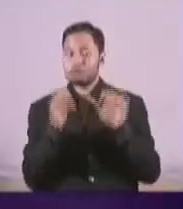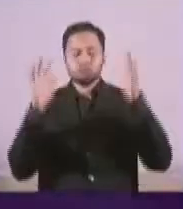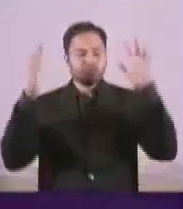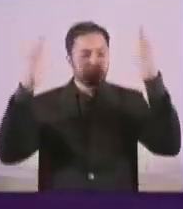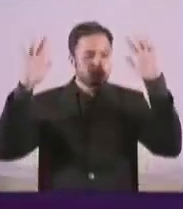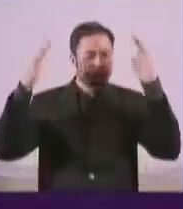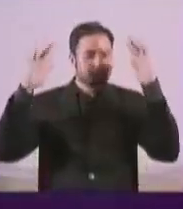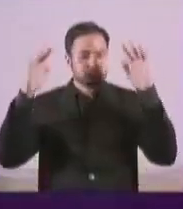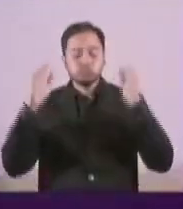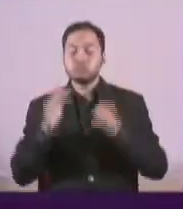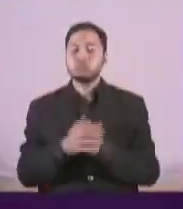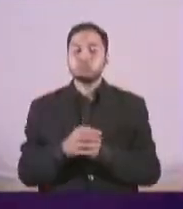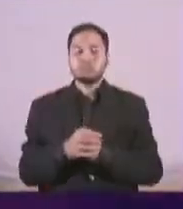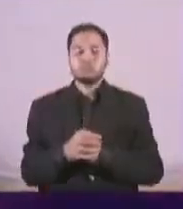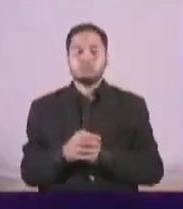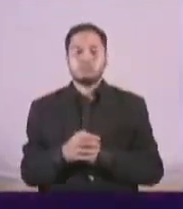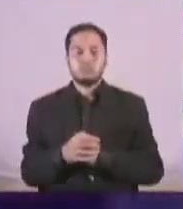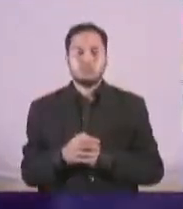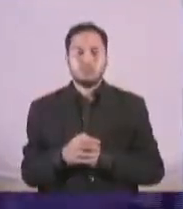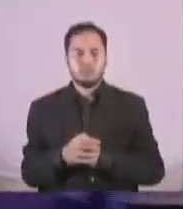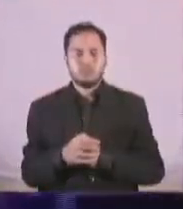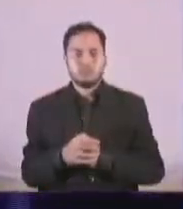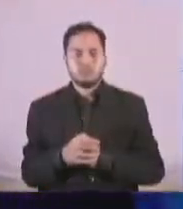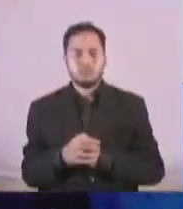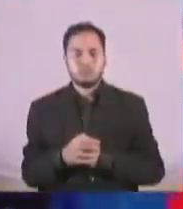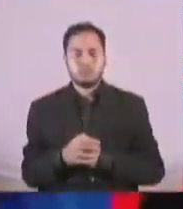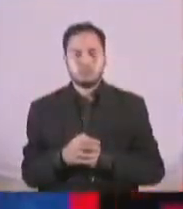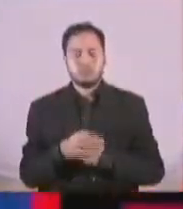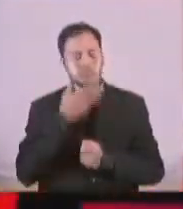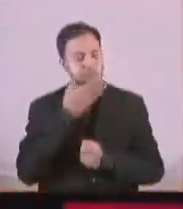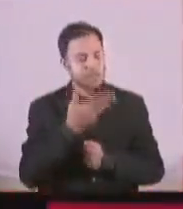Huruf A, terima kasih. Kami silakan kembali ke tempat.